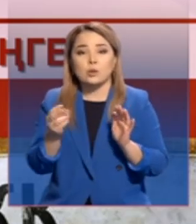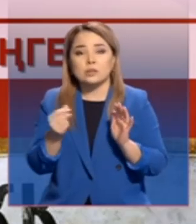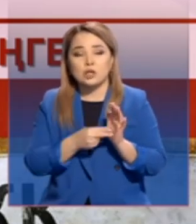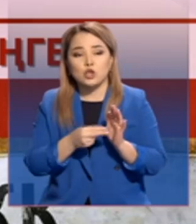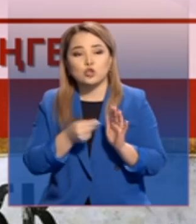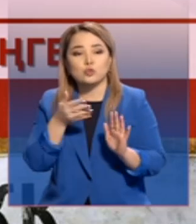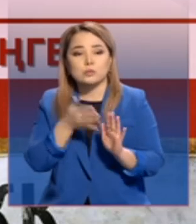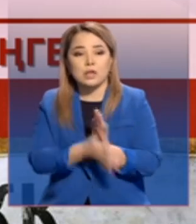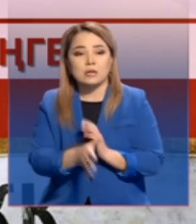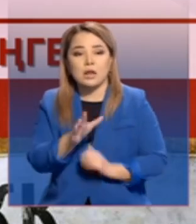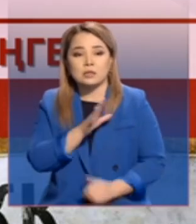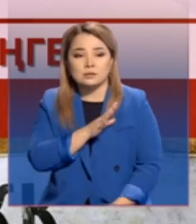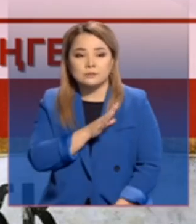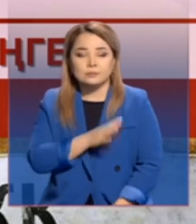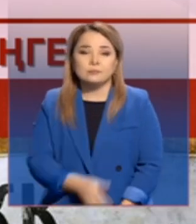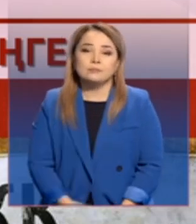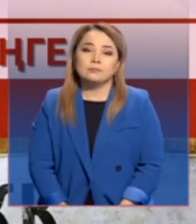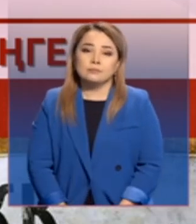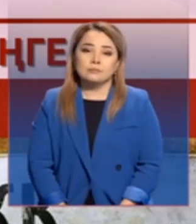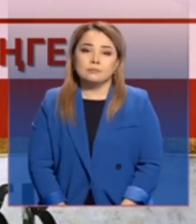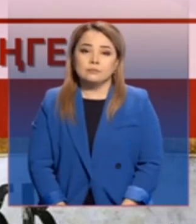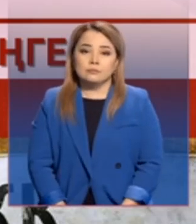теңге жұмсалған.